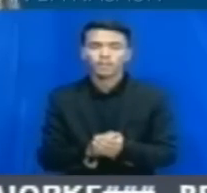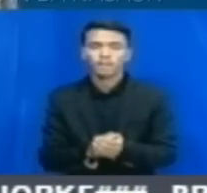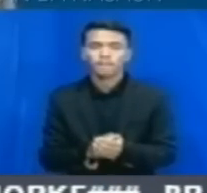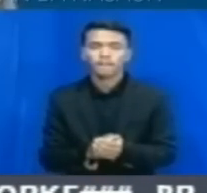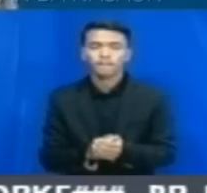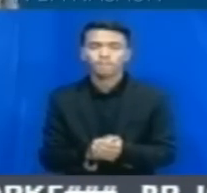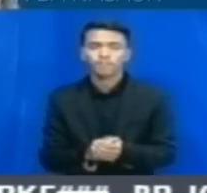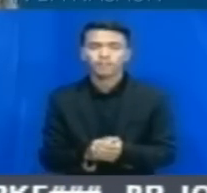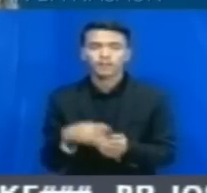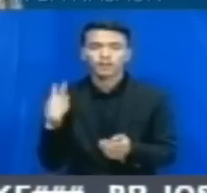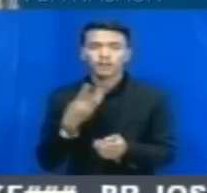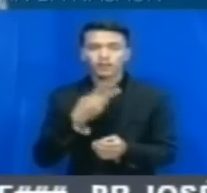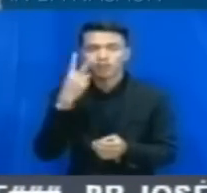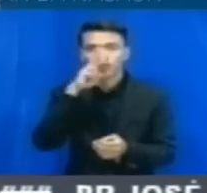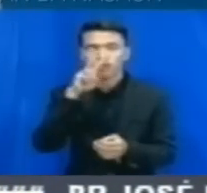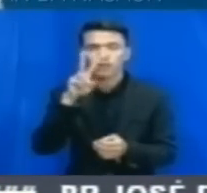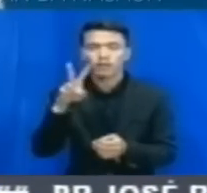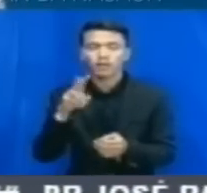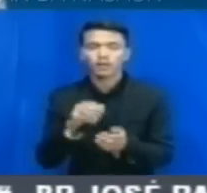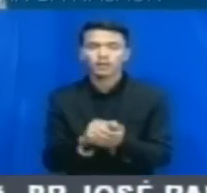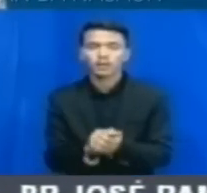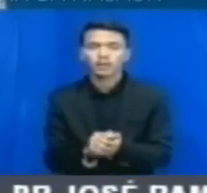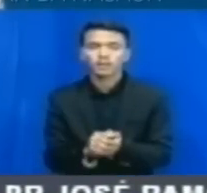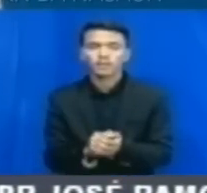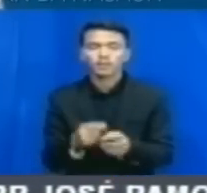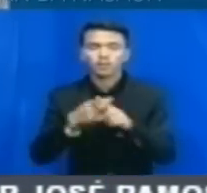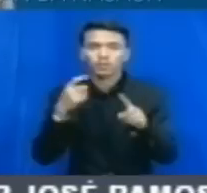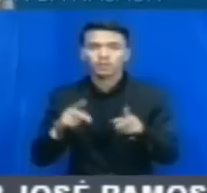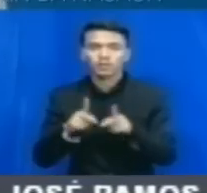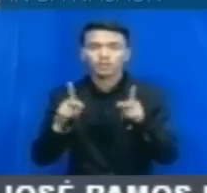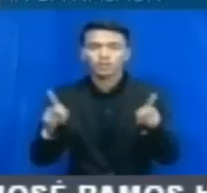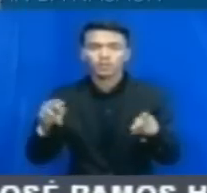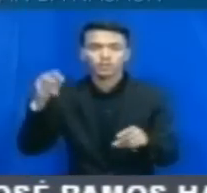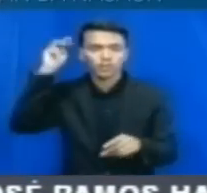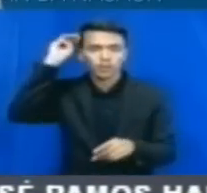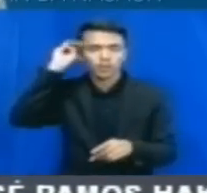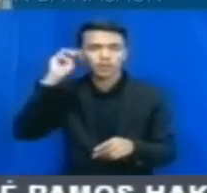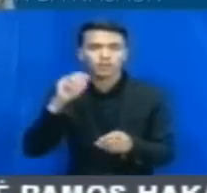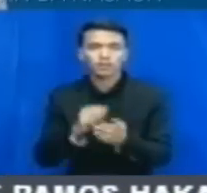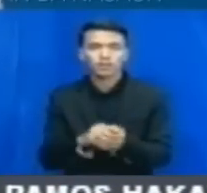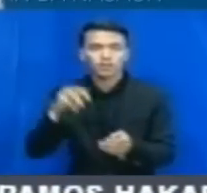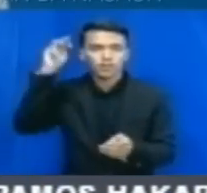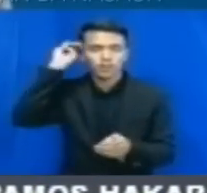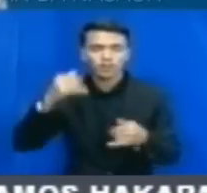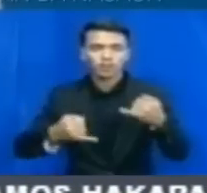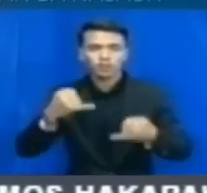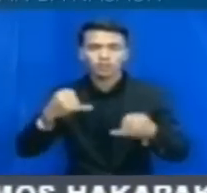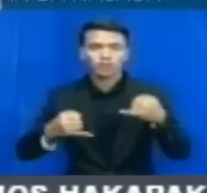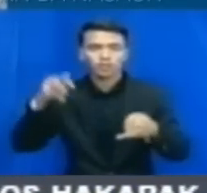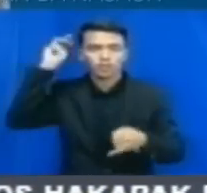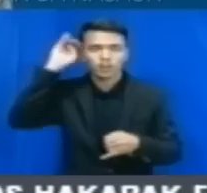Jadi idane agora itarese to acompanha e ta acompanha ve a reação usi publiko meso usi ministro, ministro de justiça, ministério